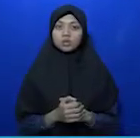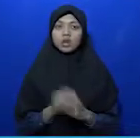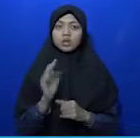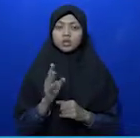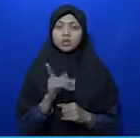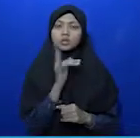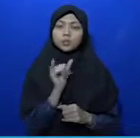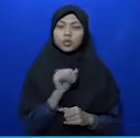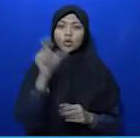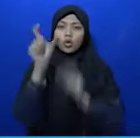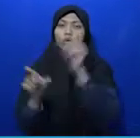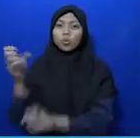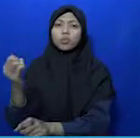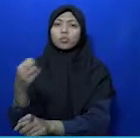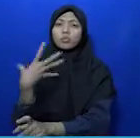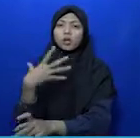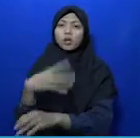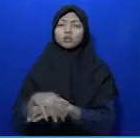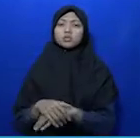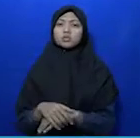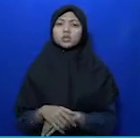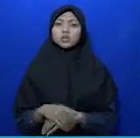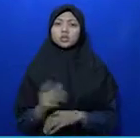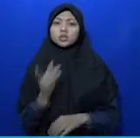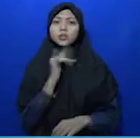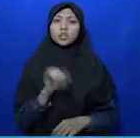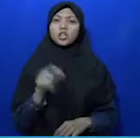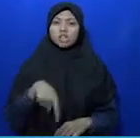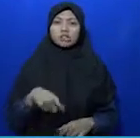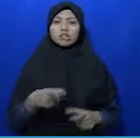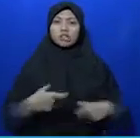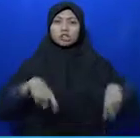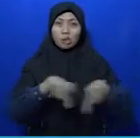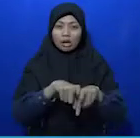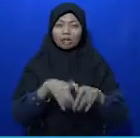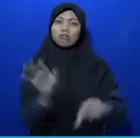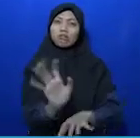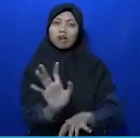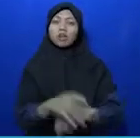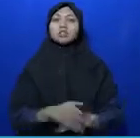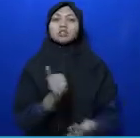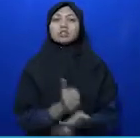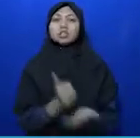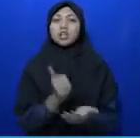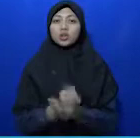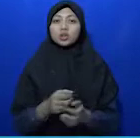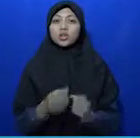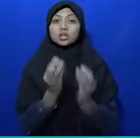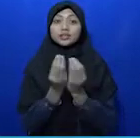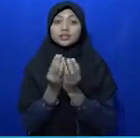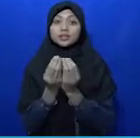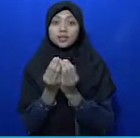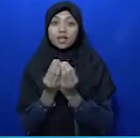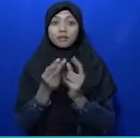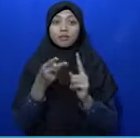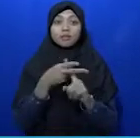suara-suara yang mengatakan Rio Tinto tidak relevan. Harusnya saham Freeport McMoRan lah